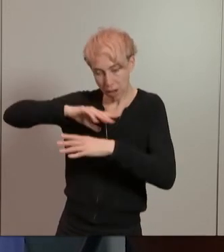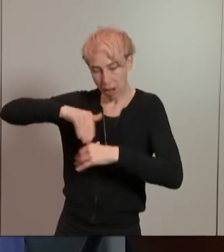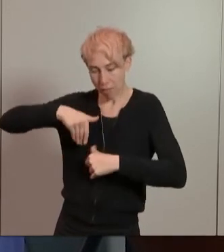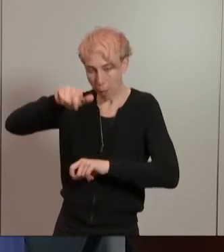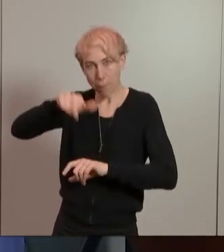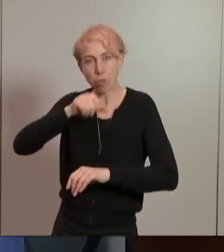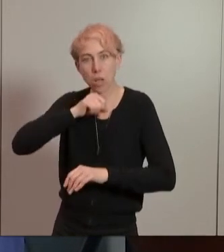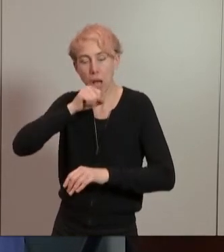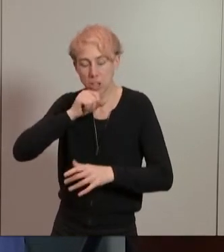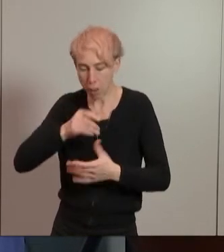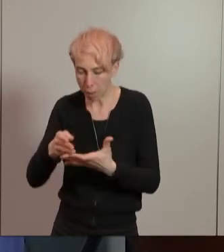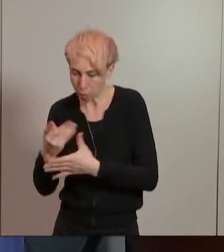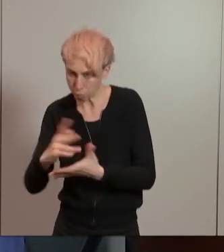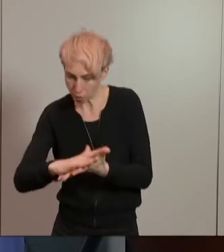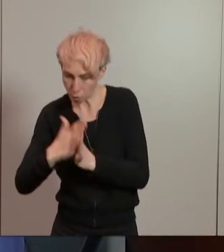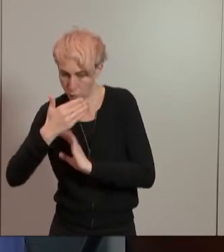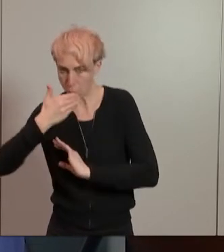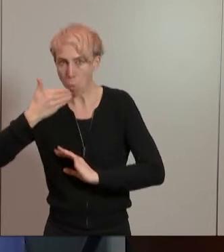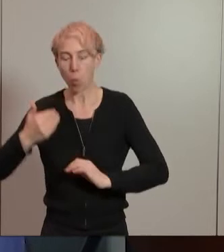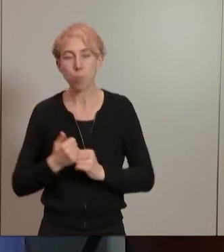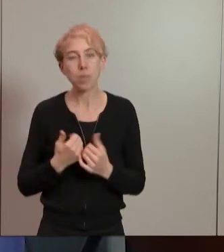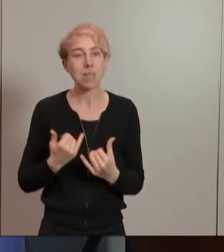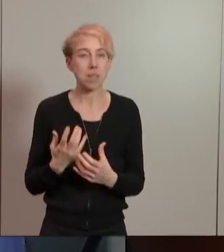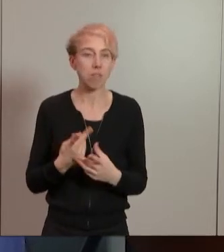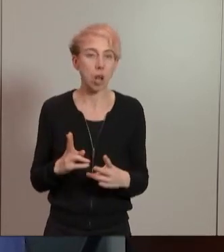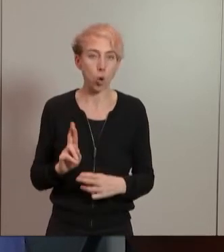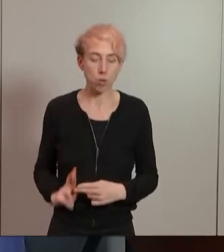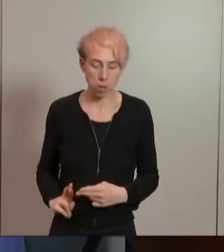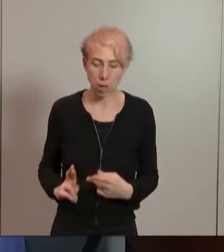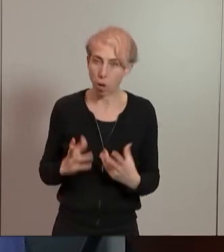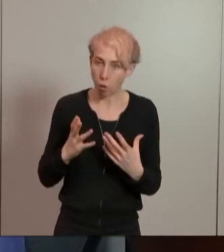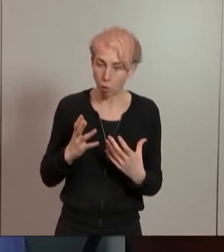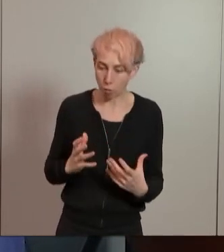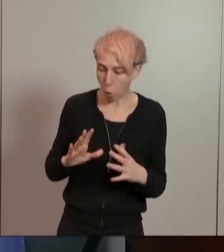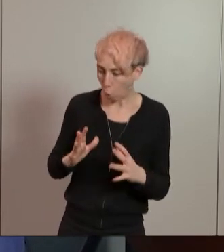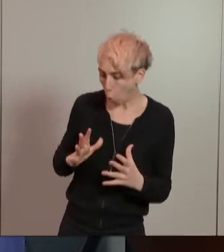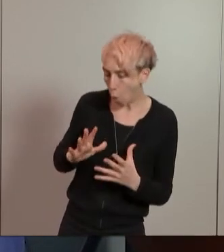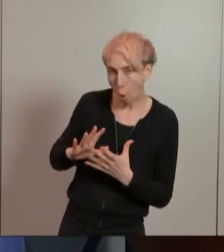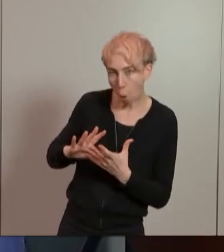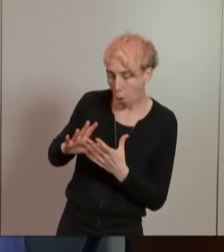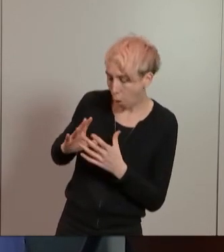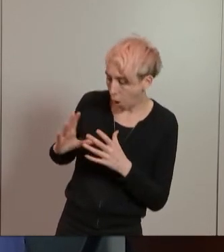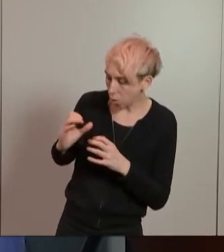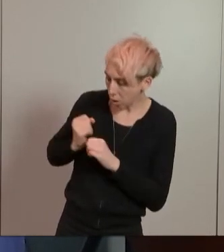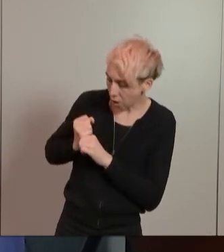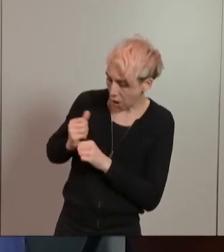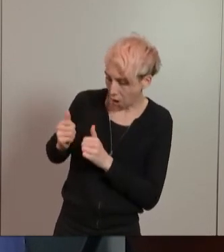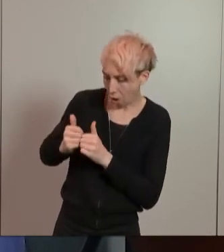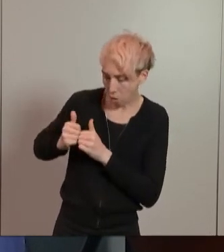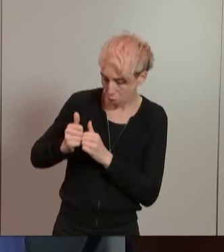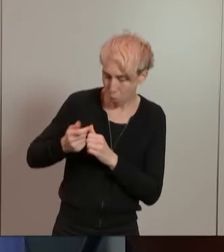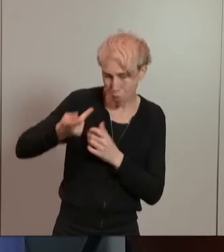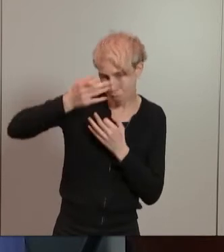âgée sur le territoire roséen. Il est proposé de préciser l'évolution des modalités de coopération et de développement du GCSMS